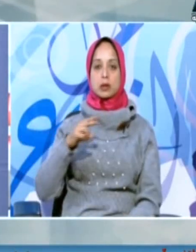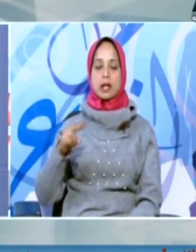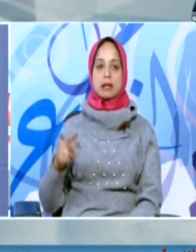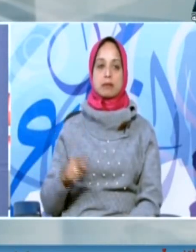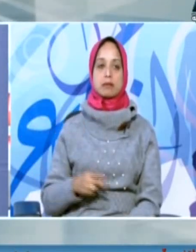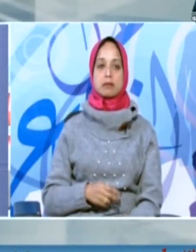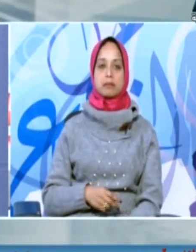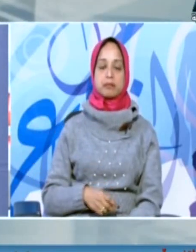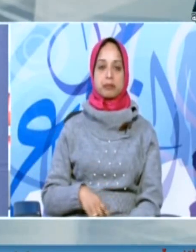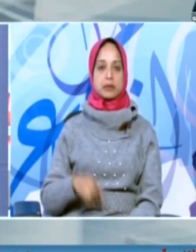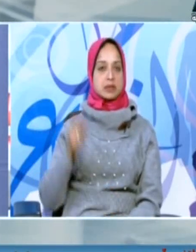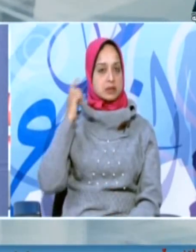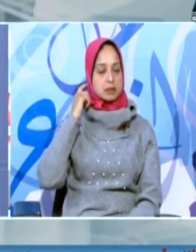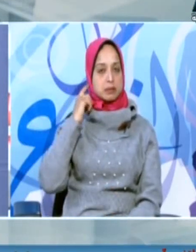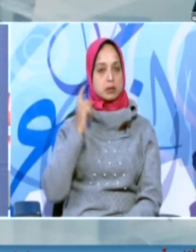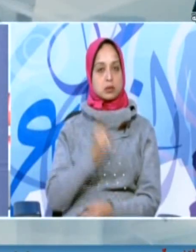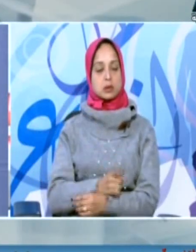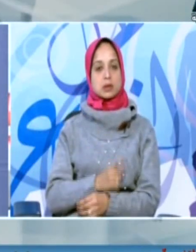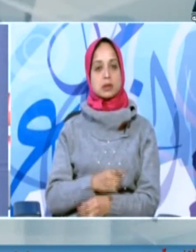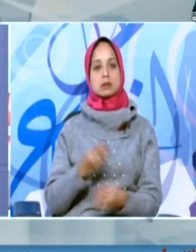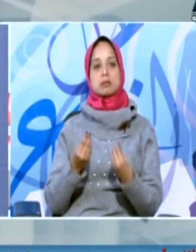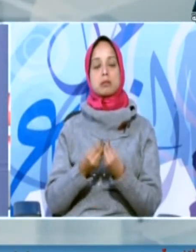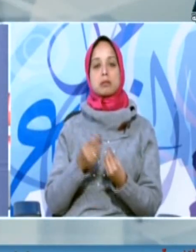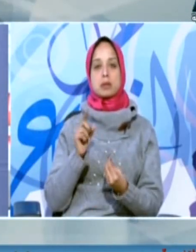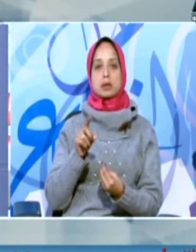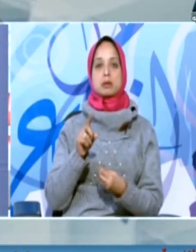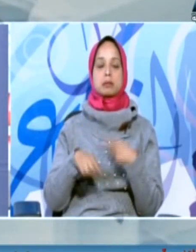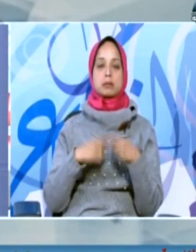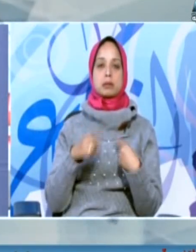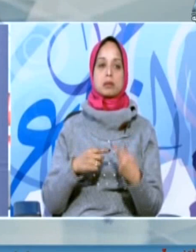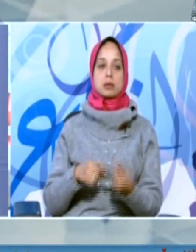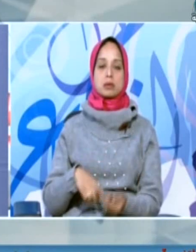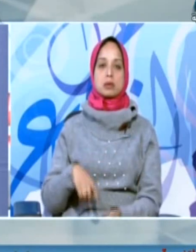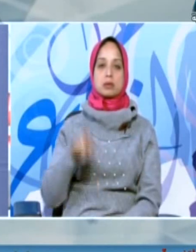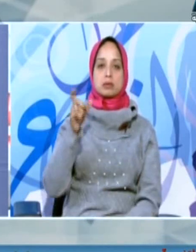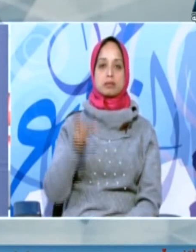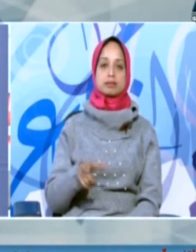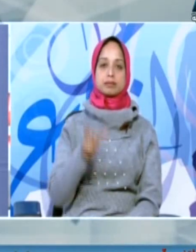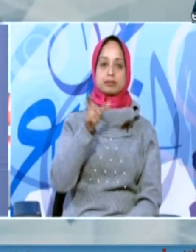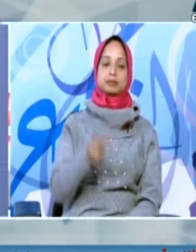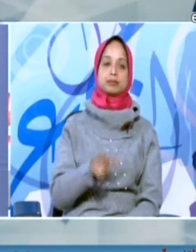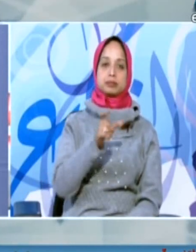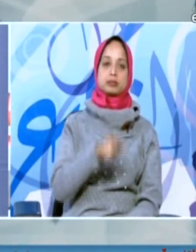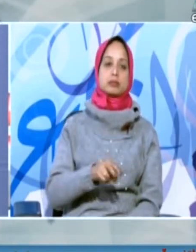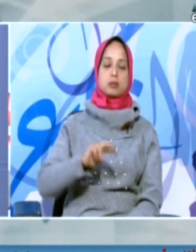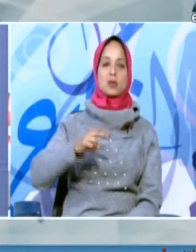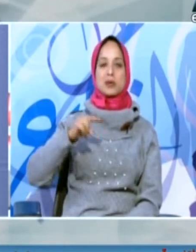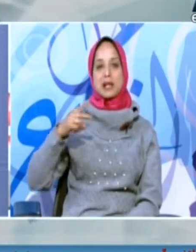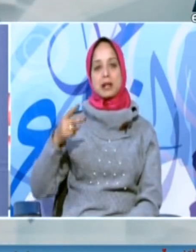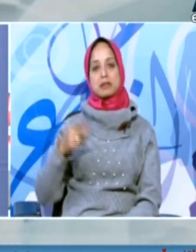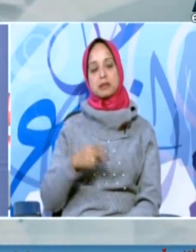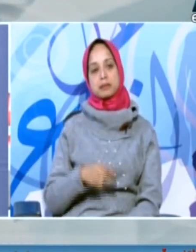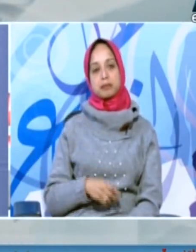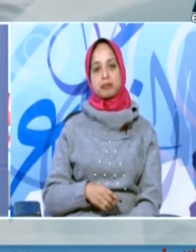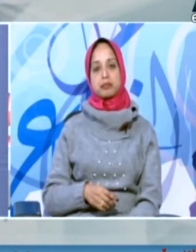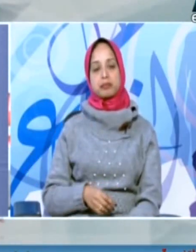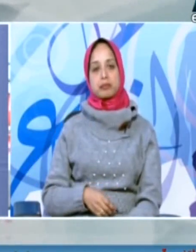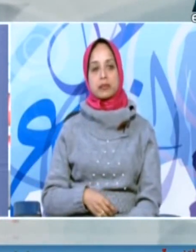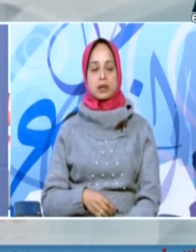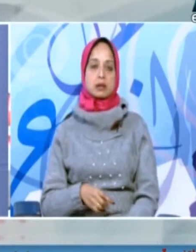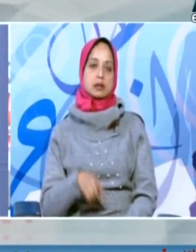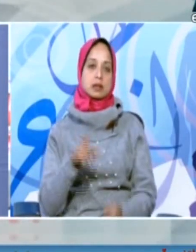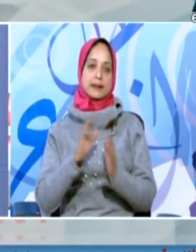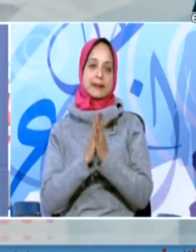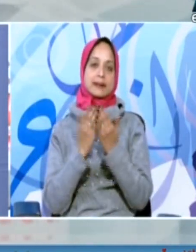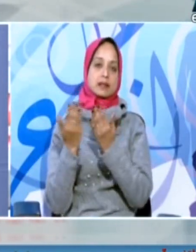مع حضرتك. قال كان في النسخ ديت مخزنه عند الوزاره. ماشي، احنا مش قصتنا بقى قصه النسخ، انت